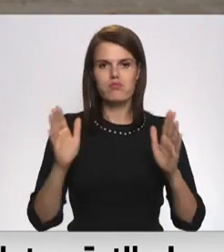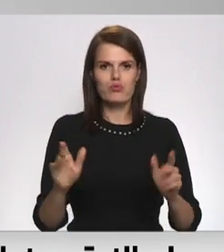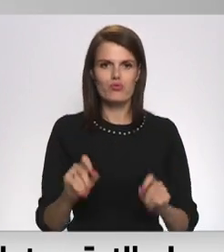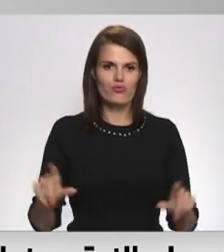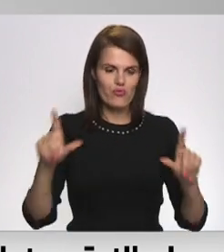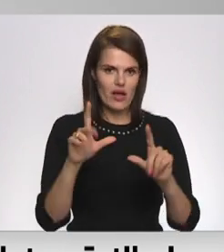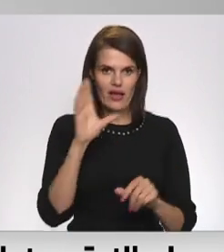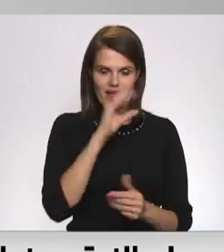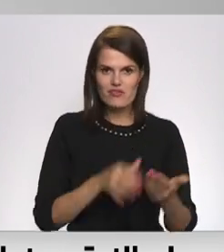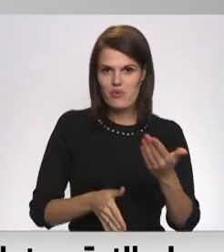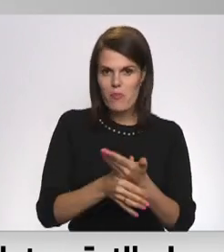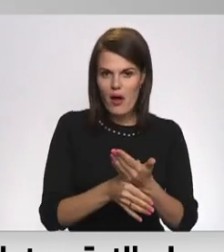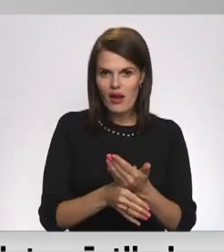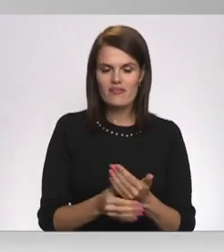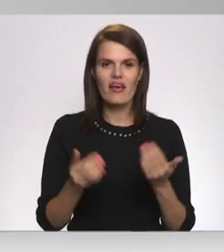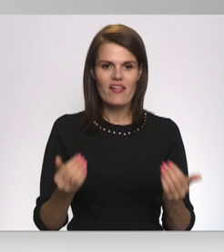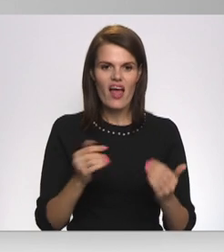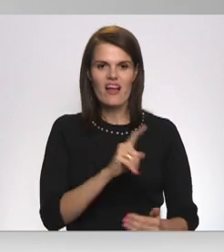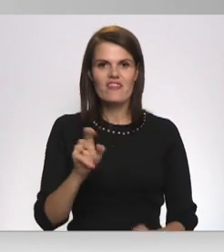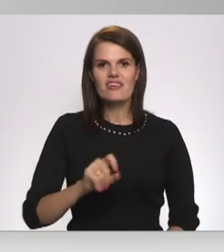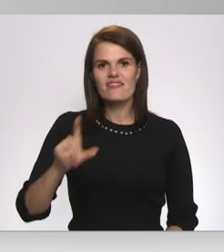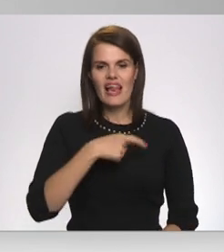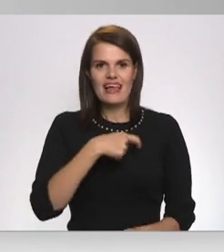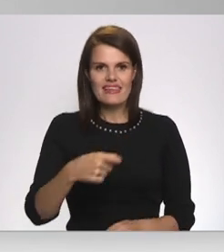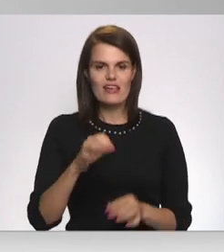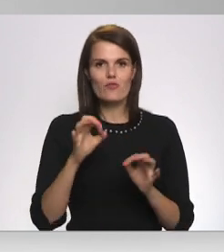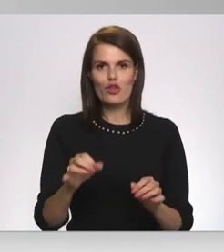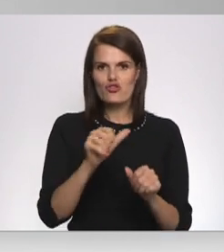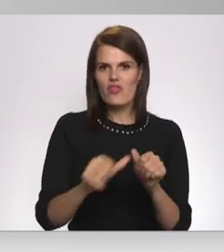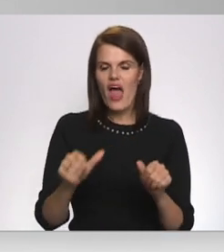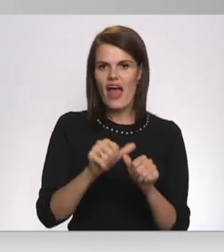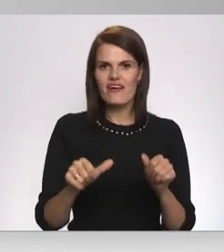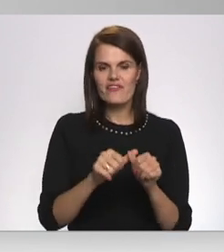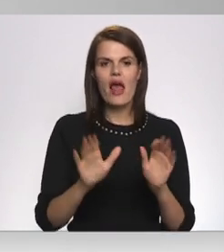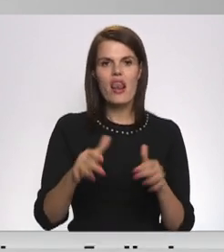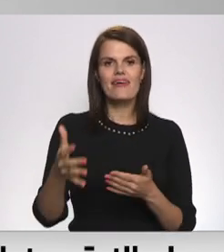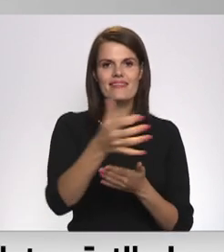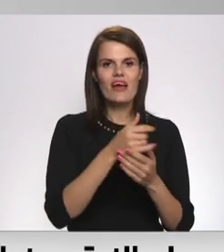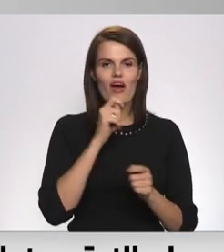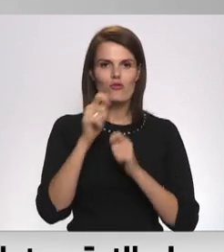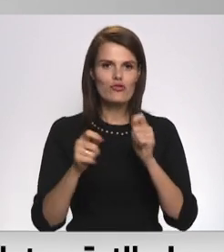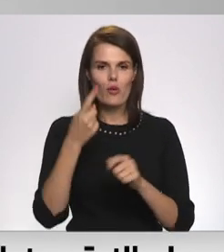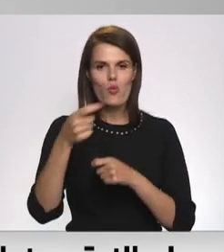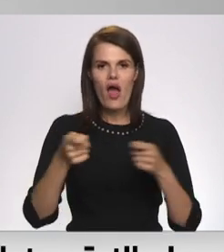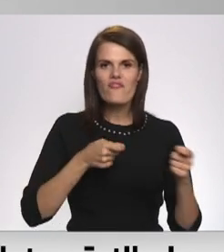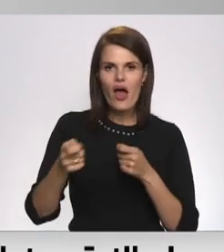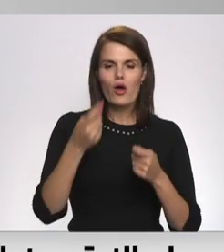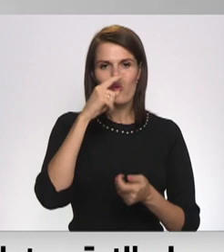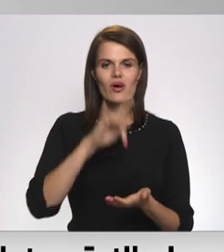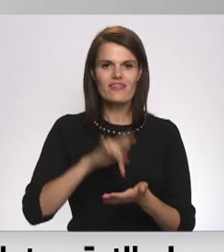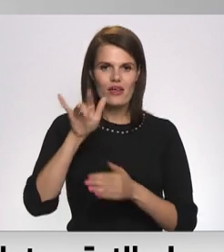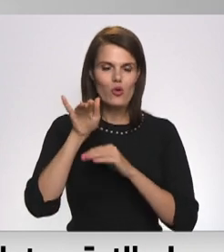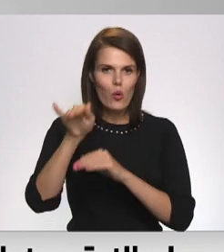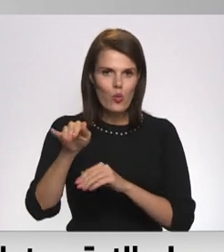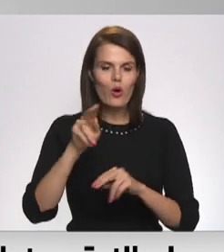stiprināšanai. Vislielākais izaicinājums šobrīd ir ar degvielu, lai paņemtu ziedojumus gan no veikaliem, gan no centrālās noliktavas